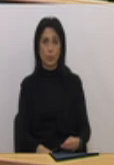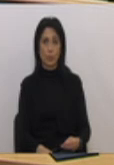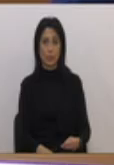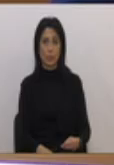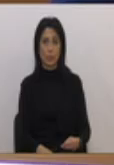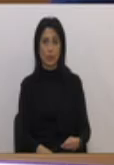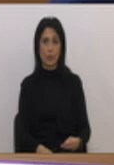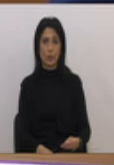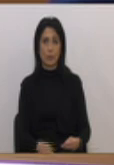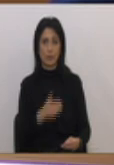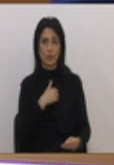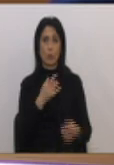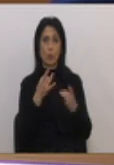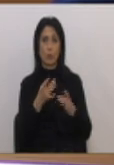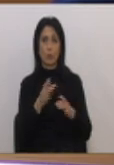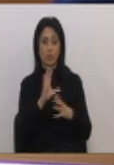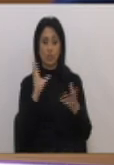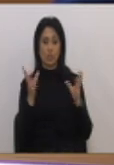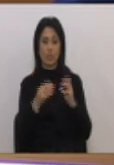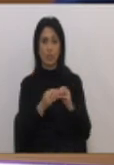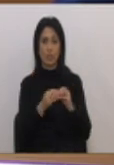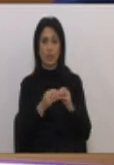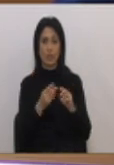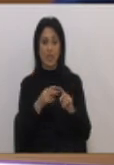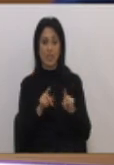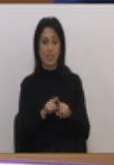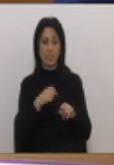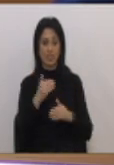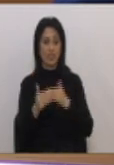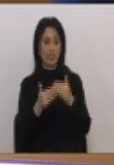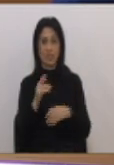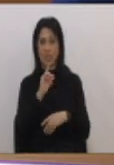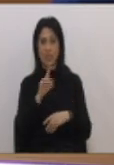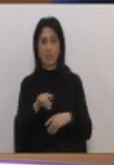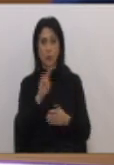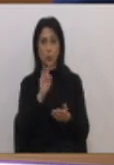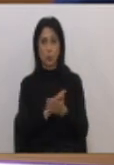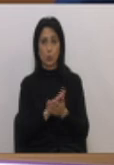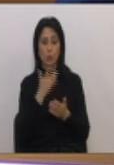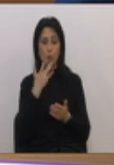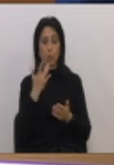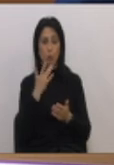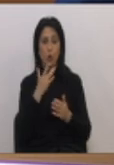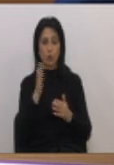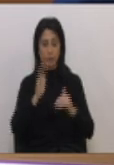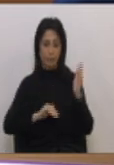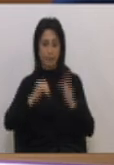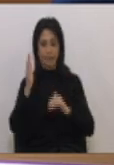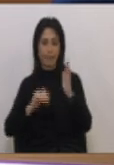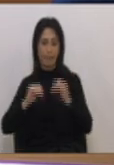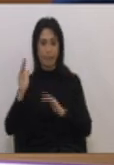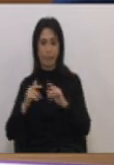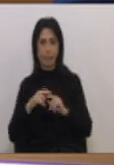და მინდა უბრალოდ შევაჯამო. ესე ჩვენ წინ ვერ წავალთ. მუდმივი პოლიტიკური რყევა